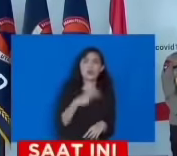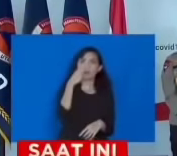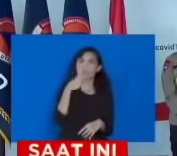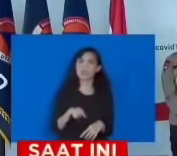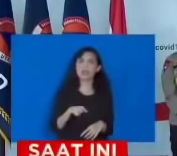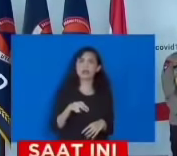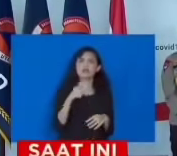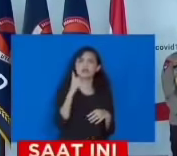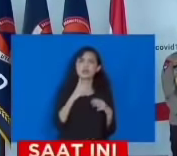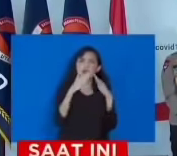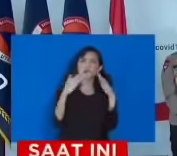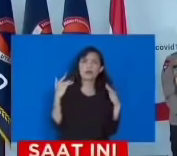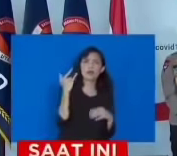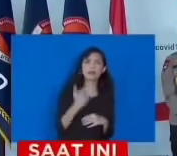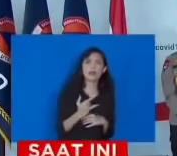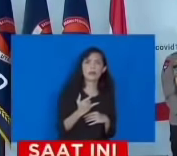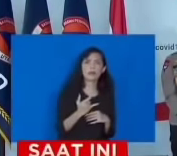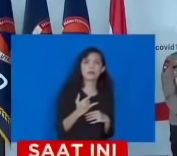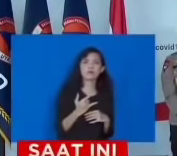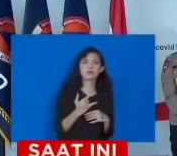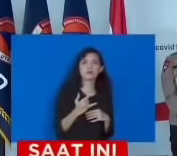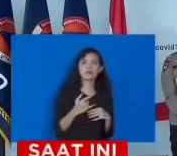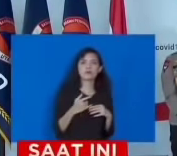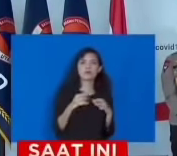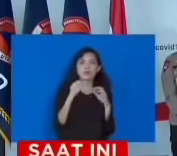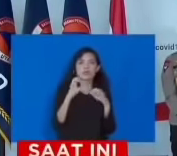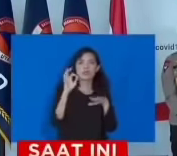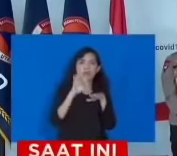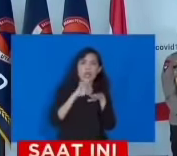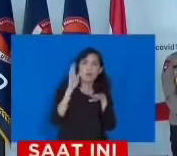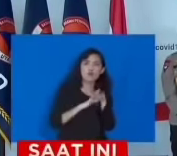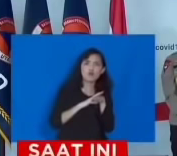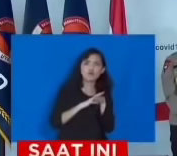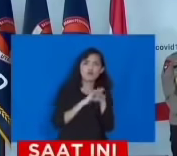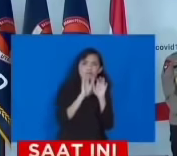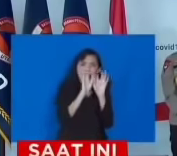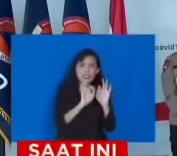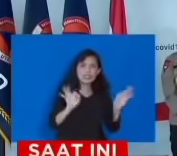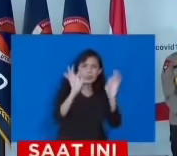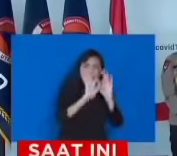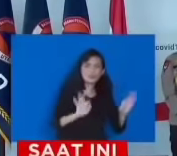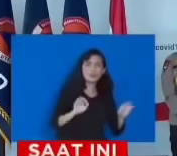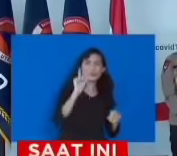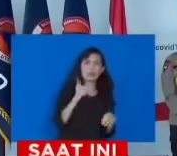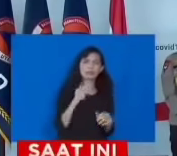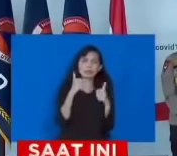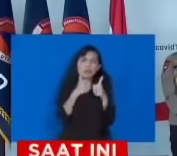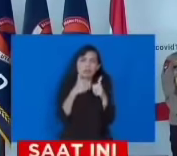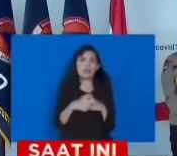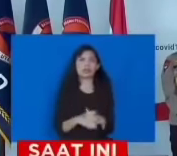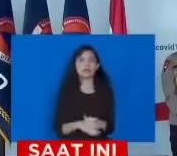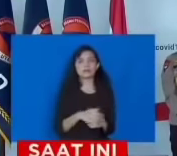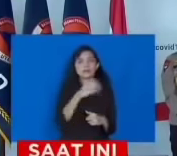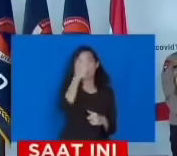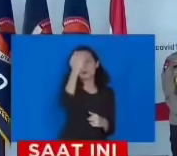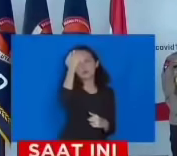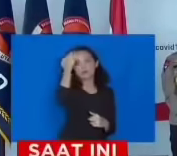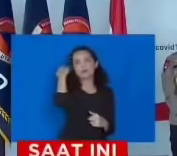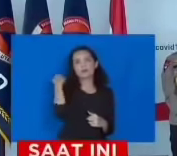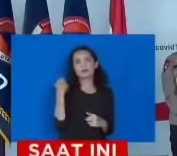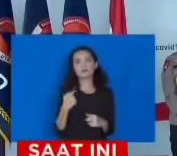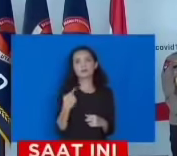di rumah, berantas sarang nyamuk. Pasti kita mampu melakukan itu. Dengan